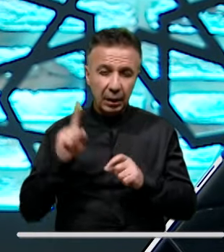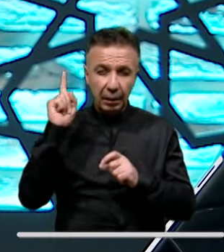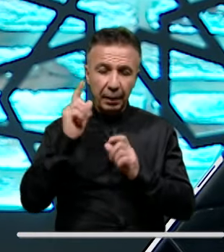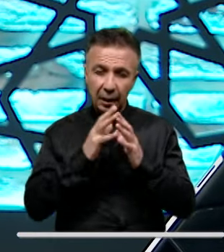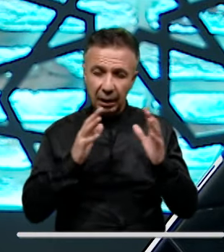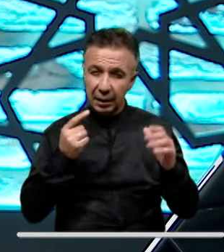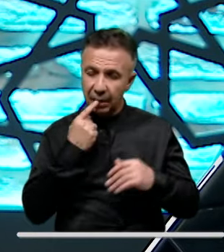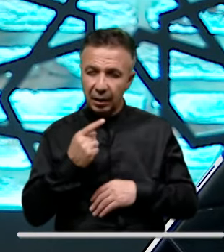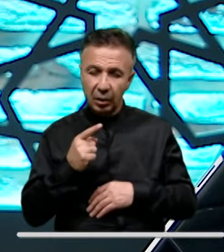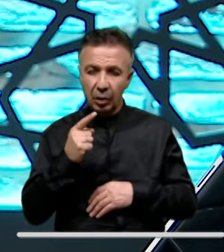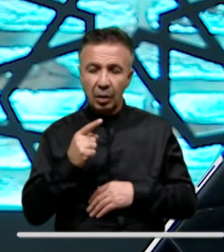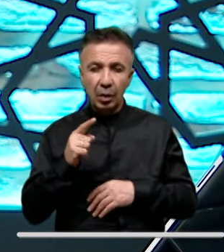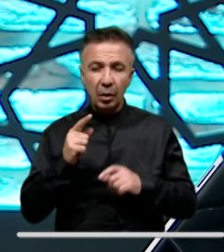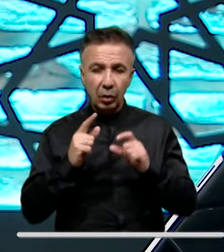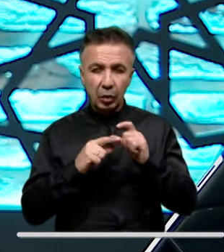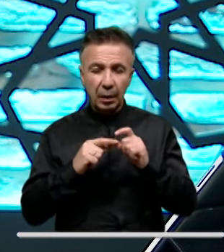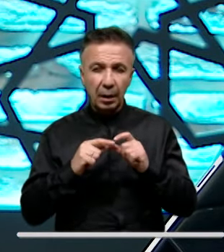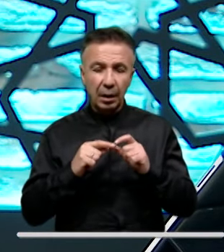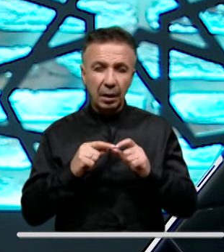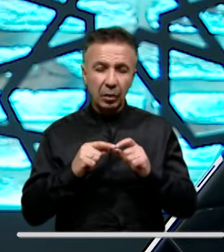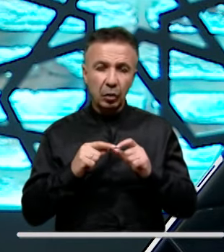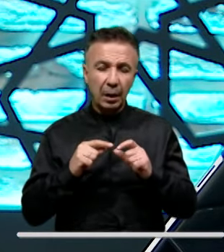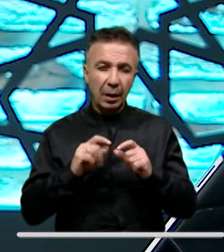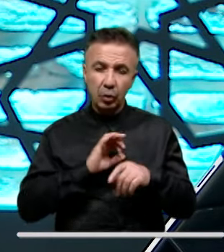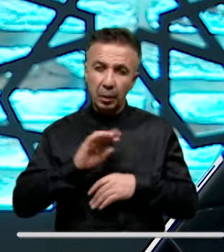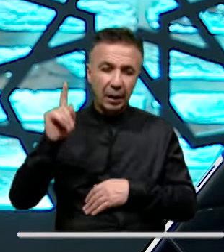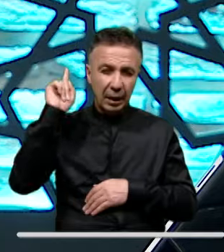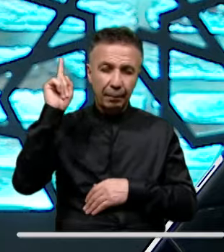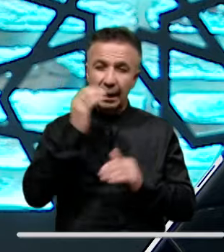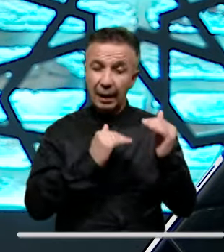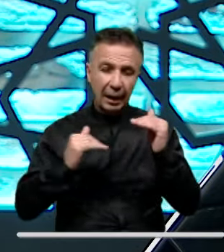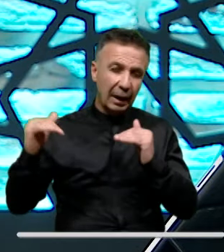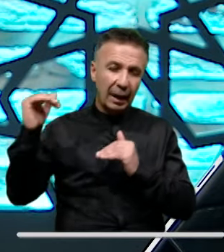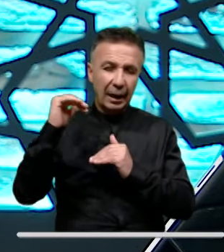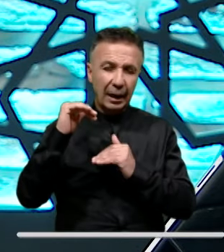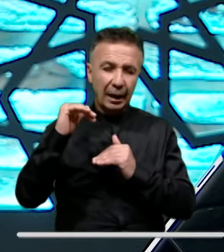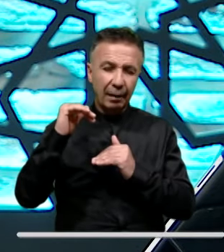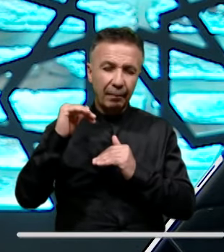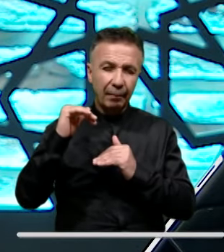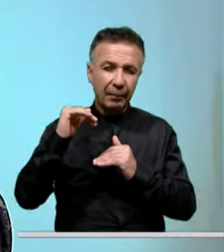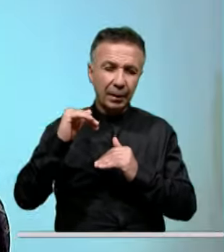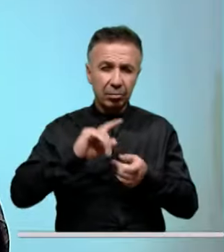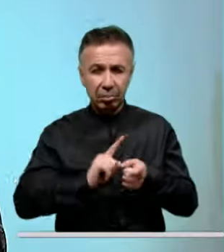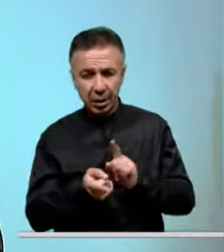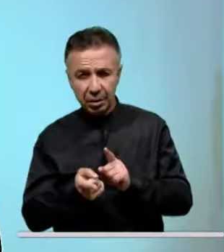diyeceğimize Sübhane Rabbiyal Ala desek. Azim, Ala diyeceğimiz yerde de Azim desek ne olur?